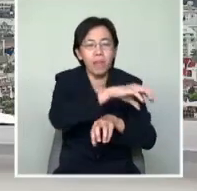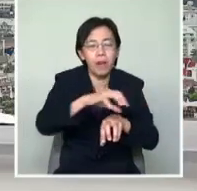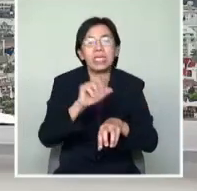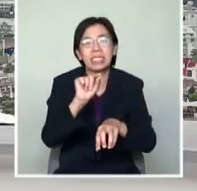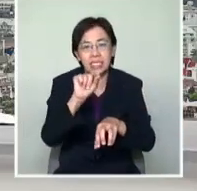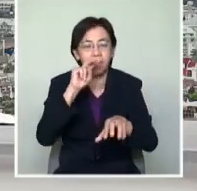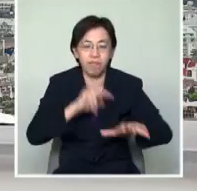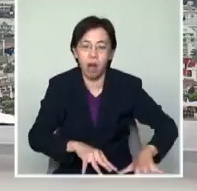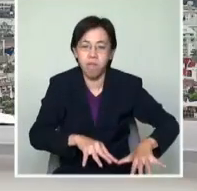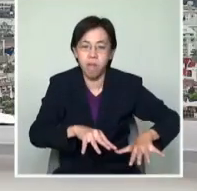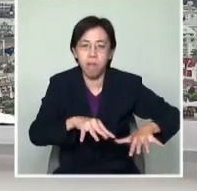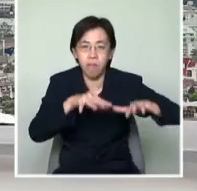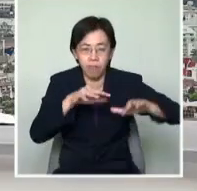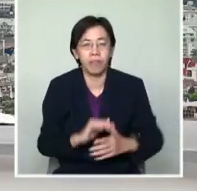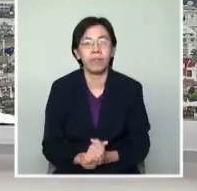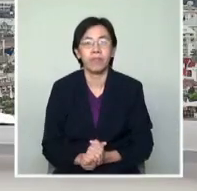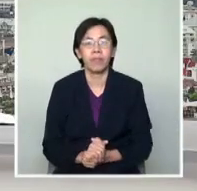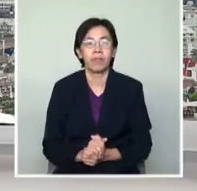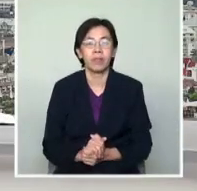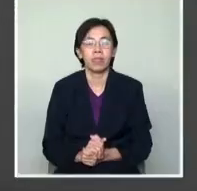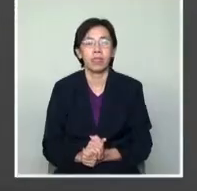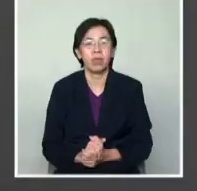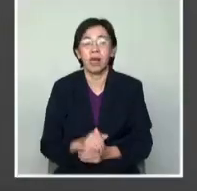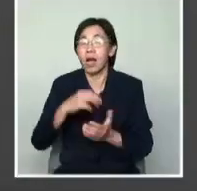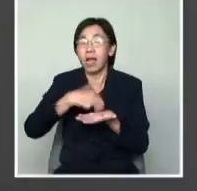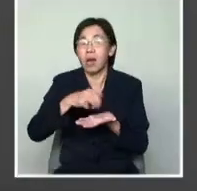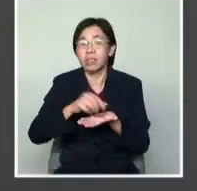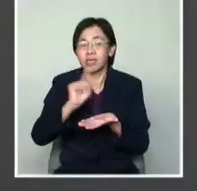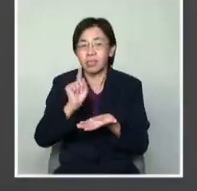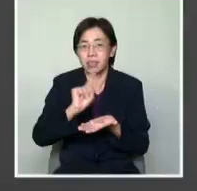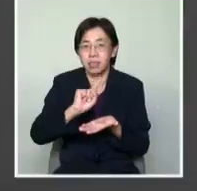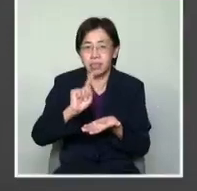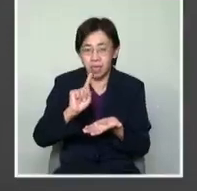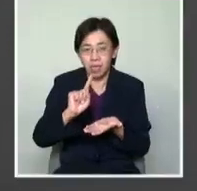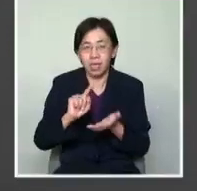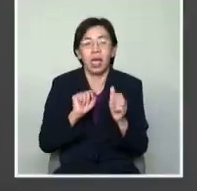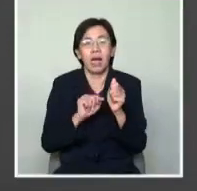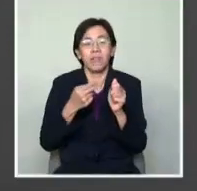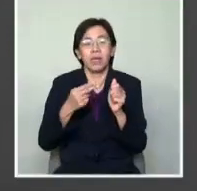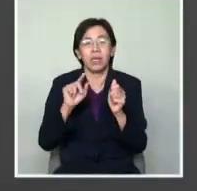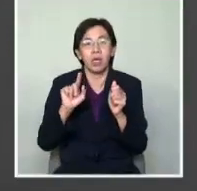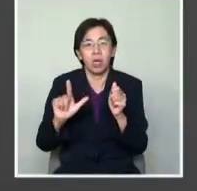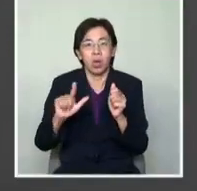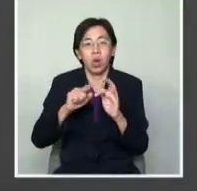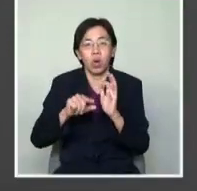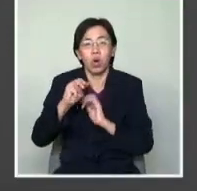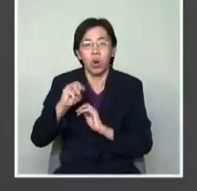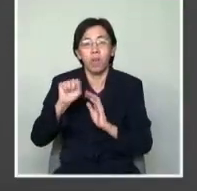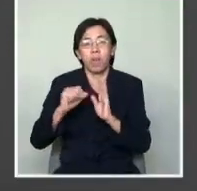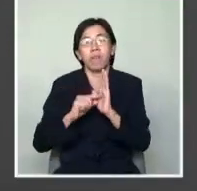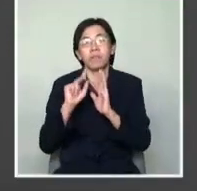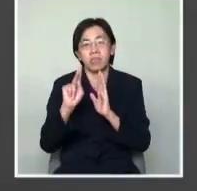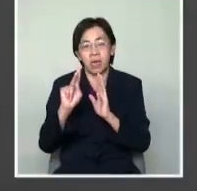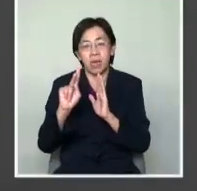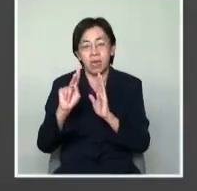ค่ะนี่เป็นเหตุการณ์ที่เกิดขึ้นนะคะสำหรับในพื้นที่หล่มสักของจังหวัดเพชรบูรณ์ค่ะคือตั้ง